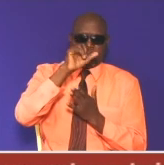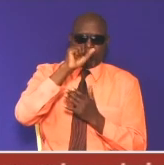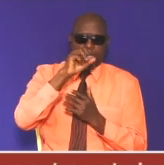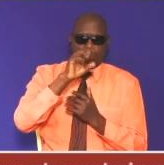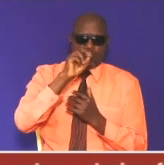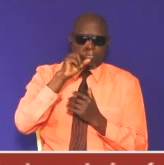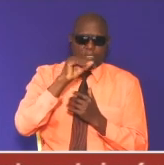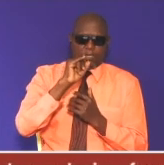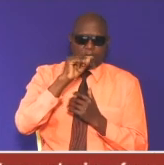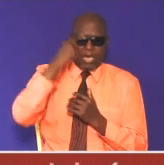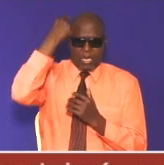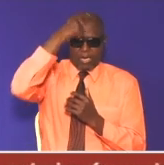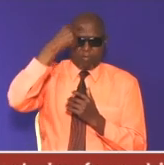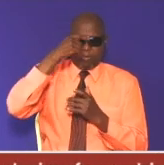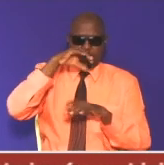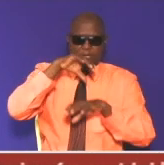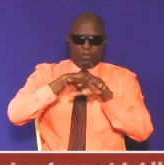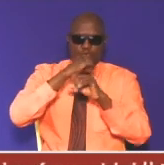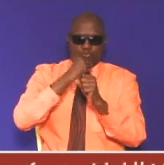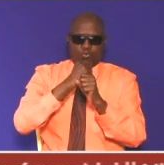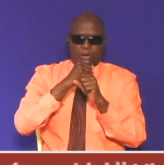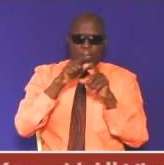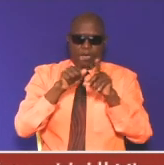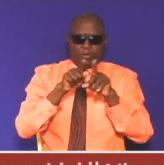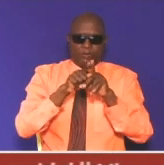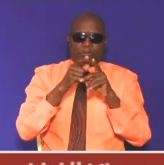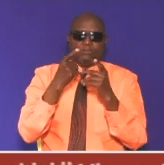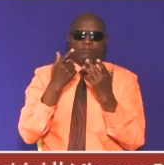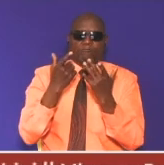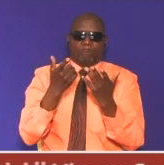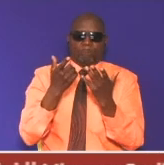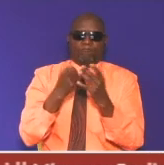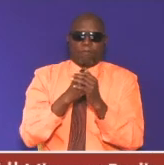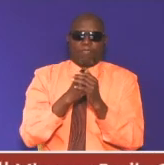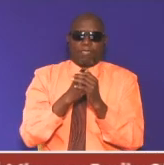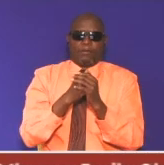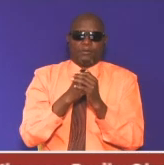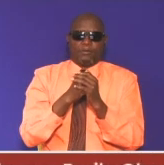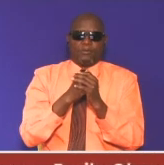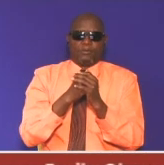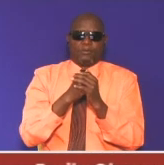alipata kazi kama mfanyikazi wa nyumbani. Mama huyo wa watoto watatu ambaye ni mgonjwa sasa